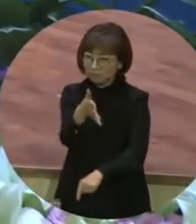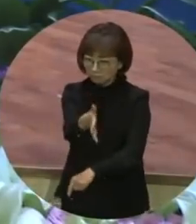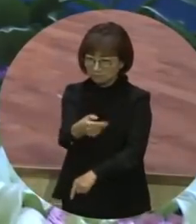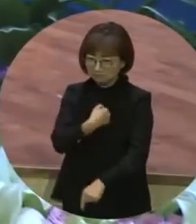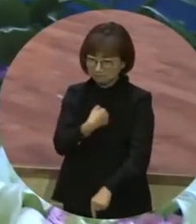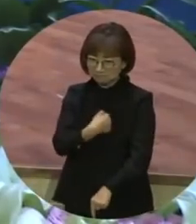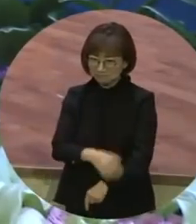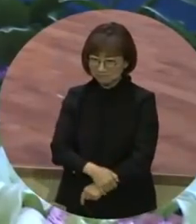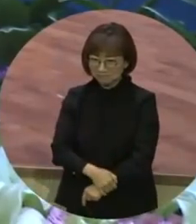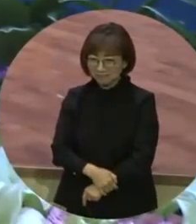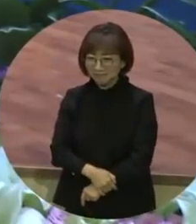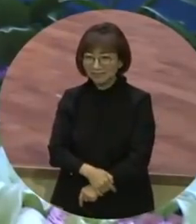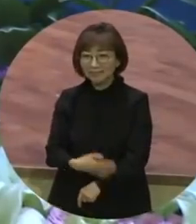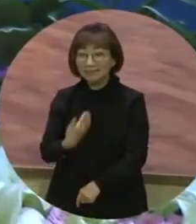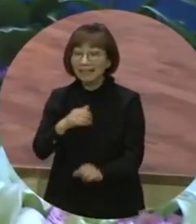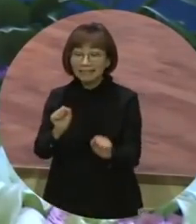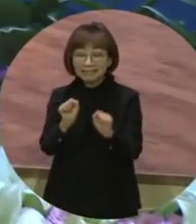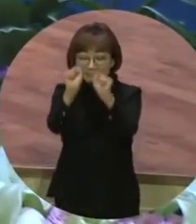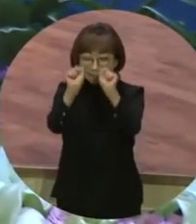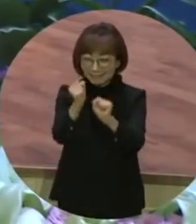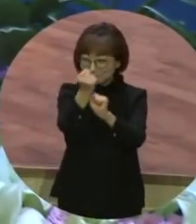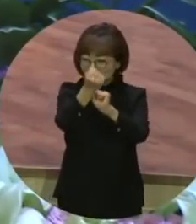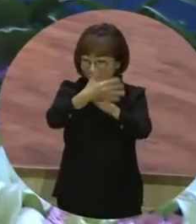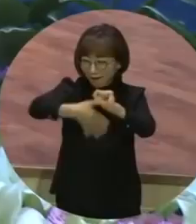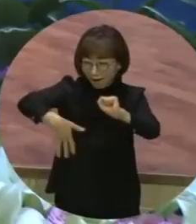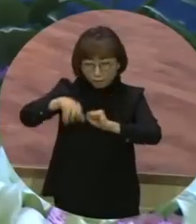왜 운동을 이게 좋아하느냐.